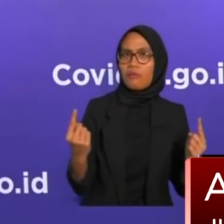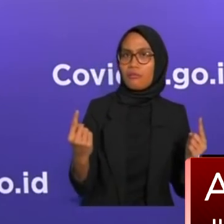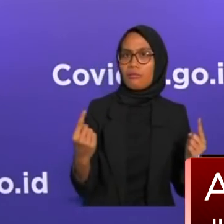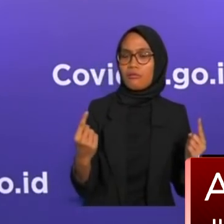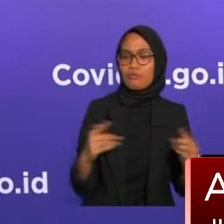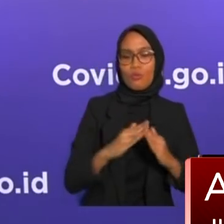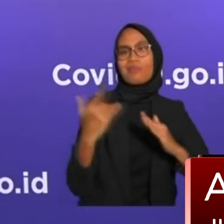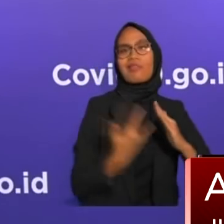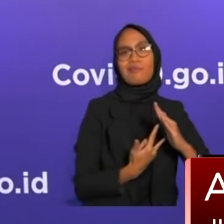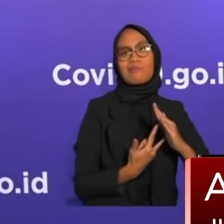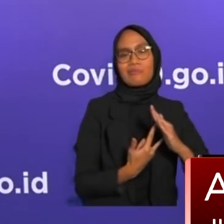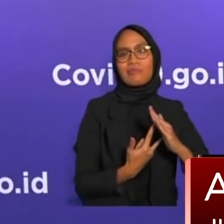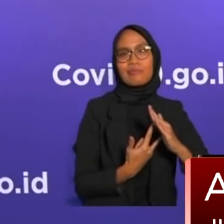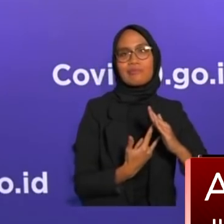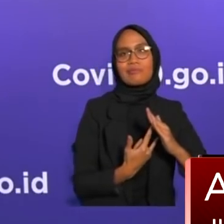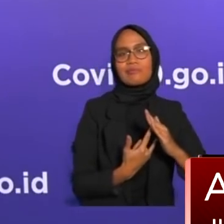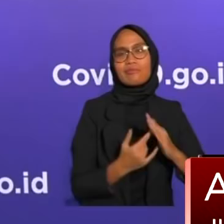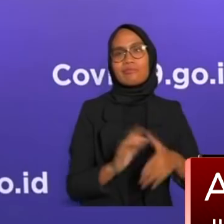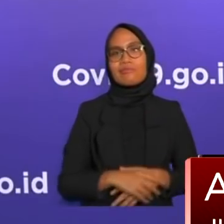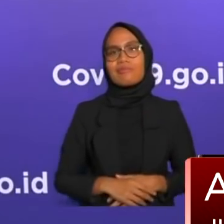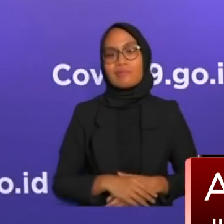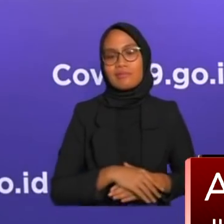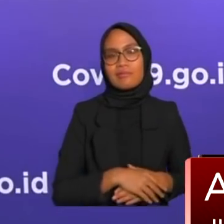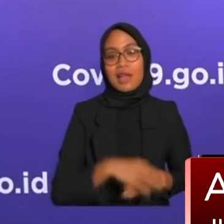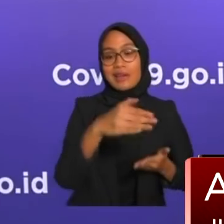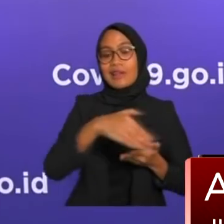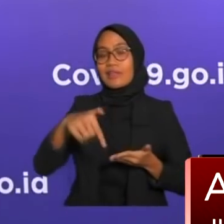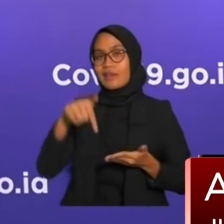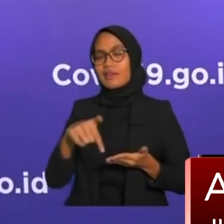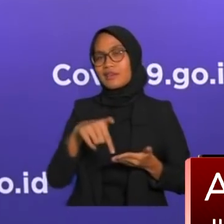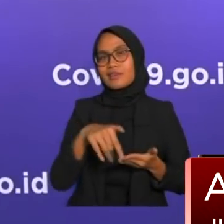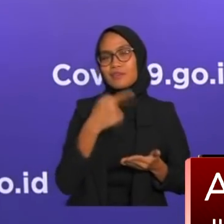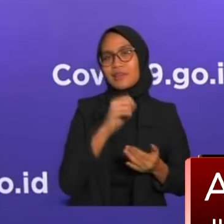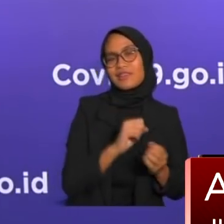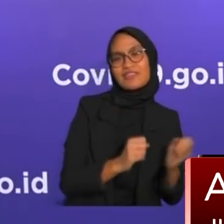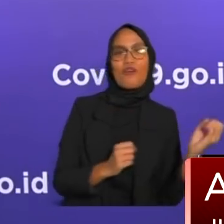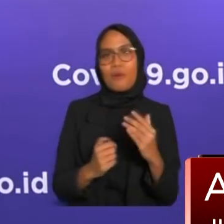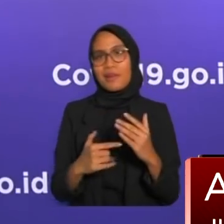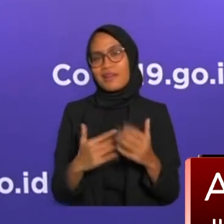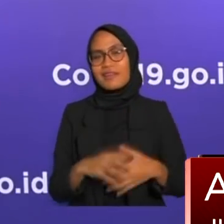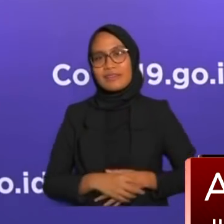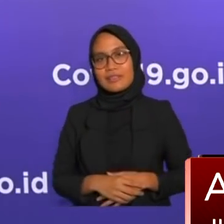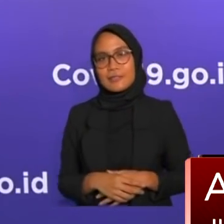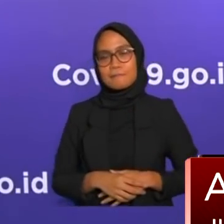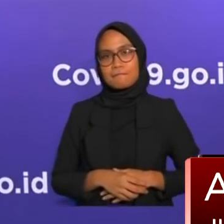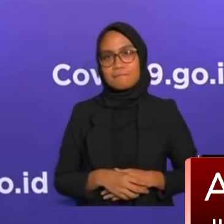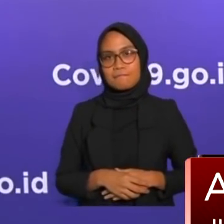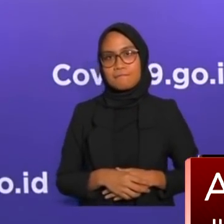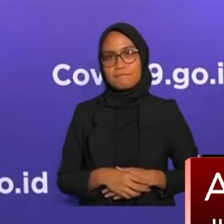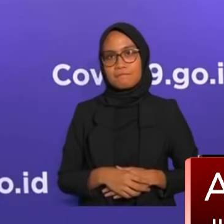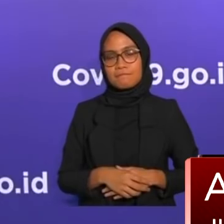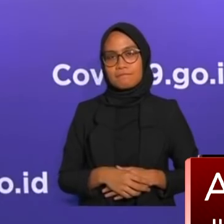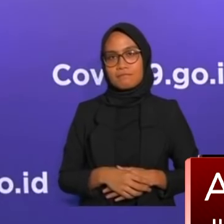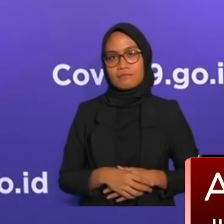dan tetap berada di rumah inilah jawaban yang mungkin bisa kita jawab masing-masing Oleh karena itu